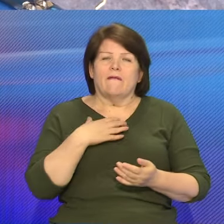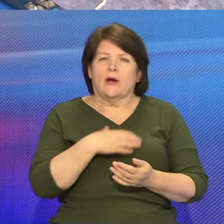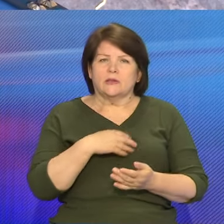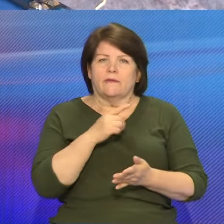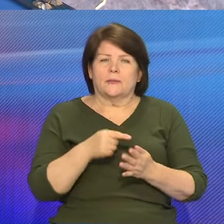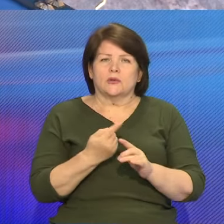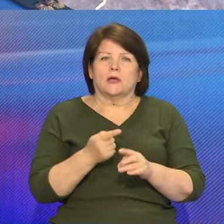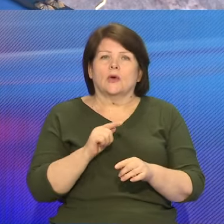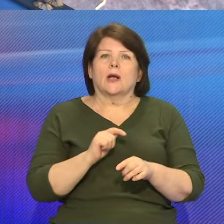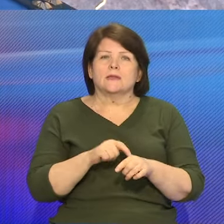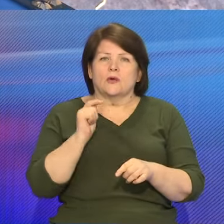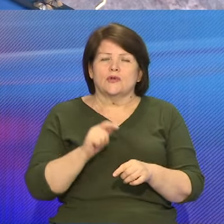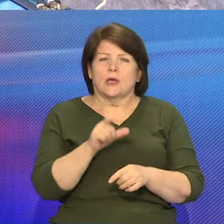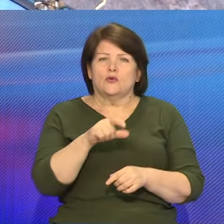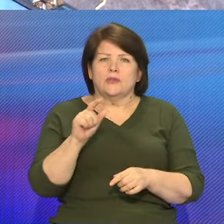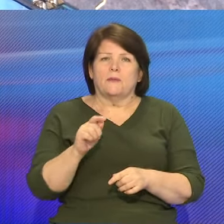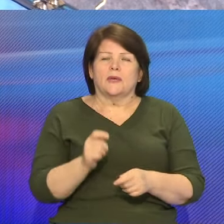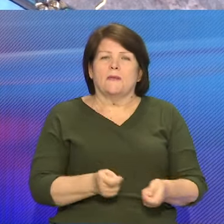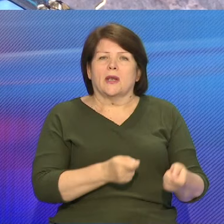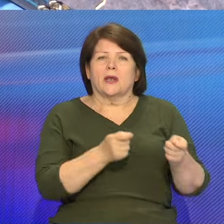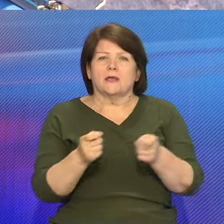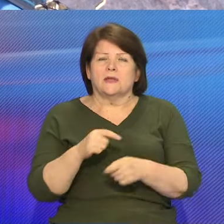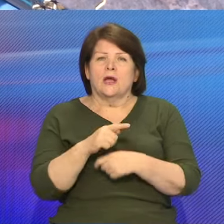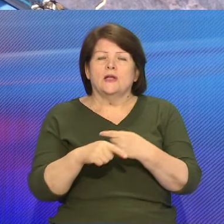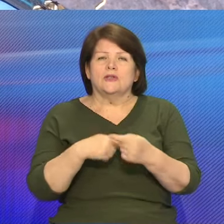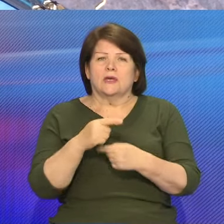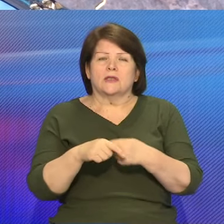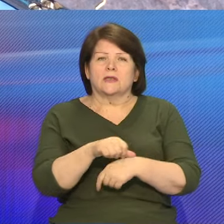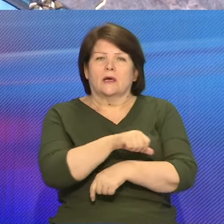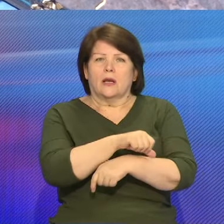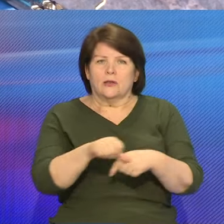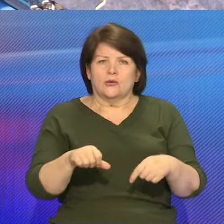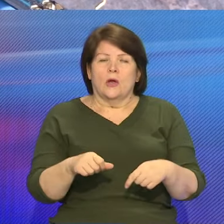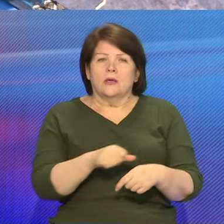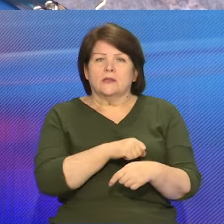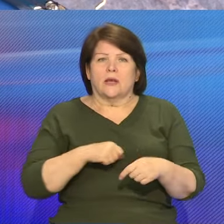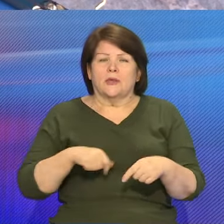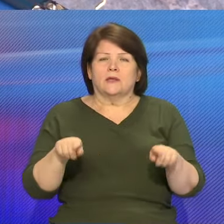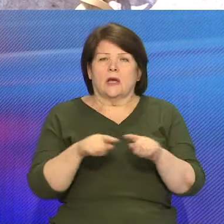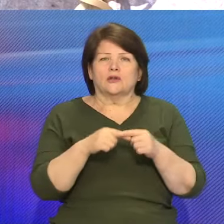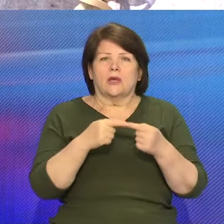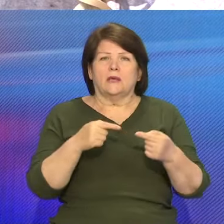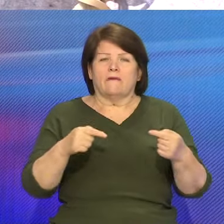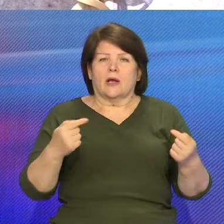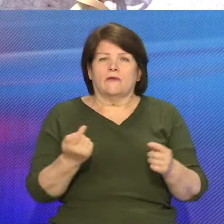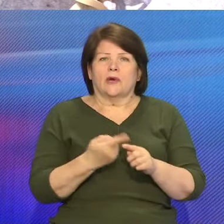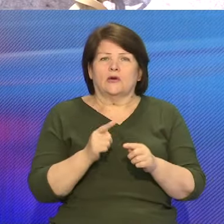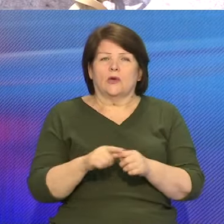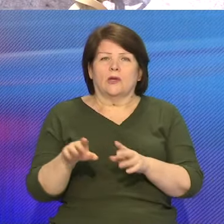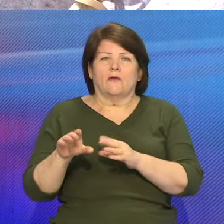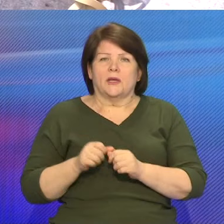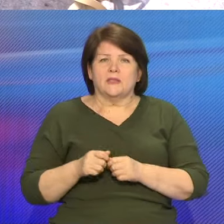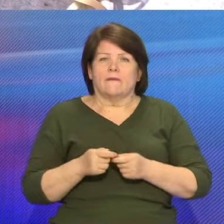скажем так, касаются людей при перемещении через таможенную границу, как самих, так и перемещения товаров, которые они перемещают вместе с собой.